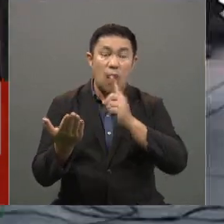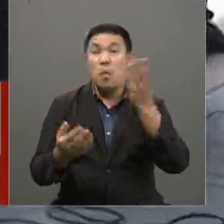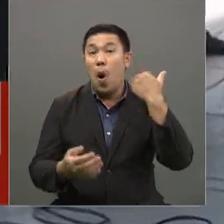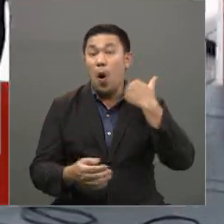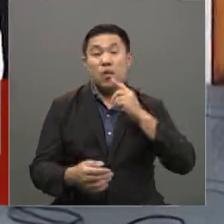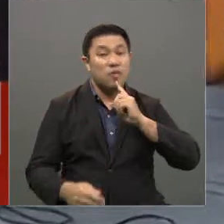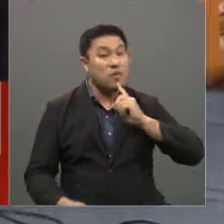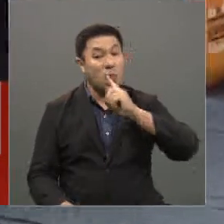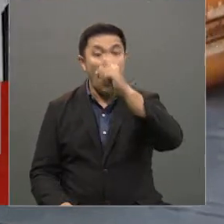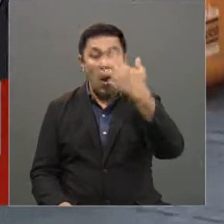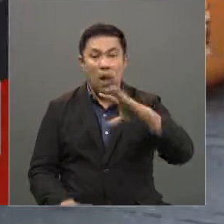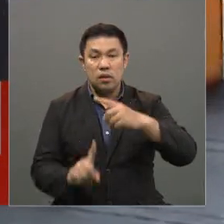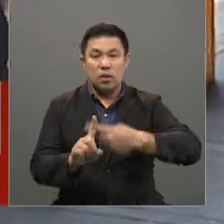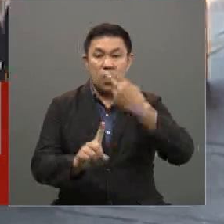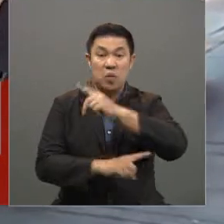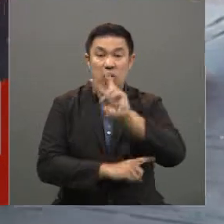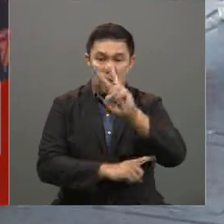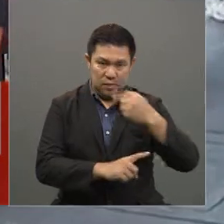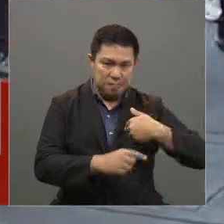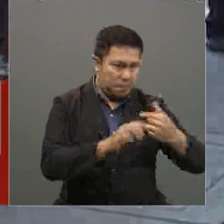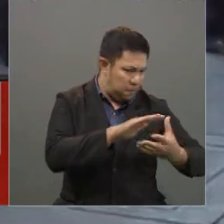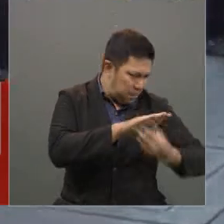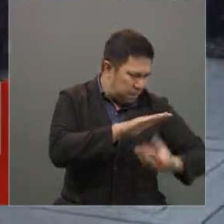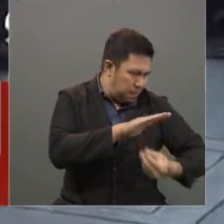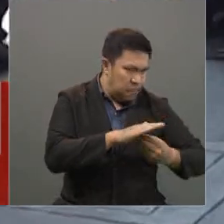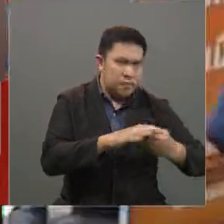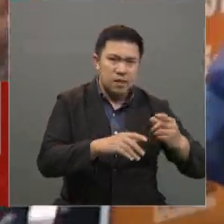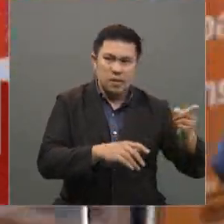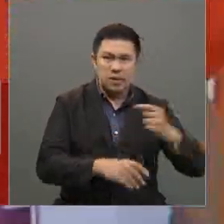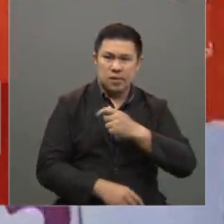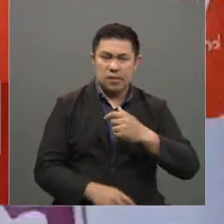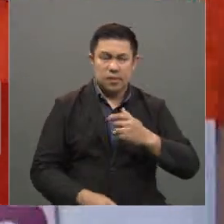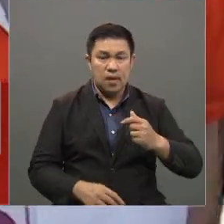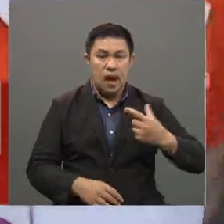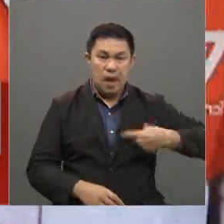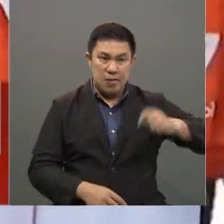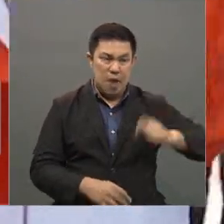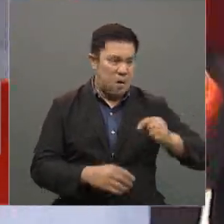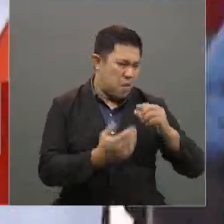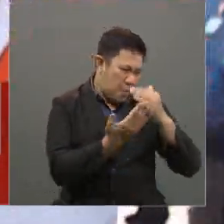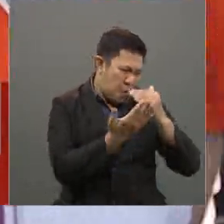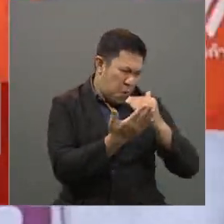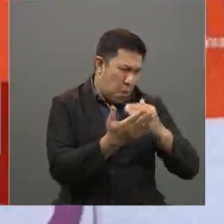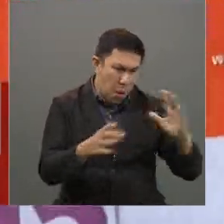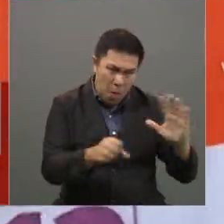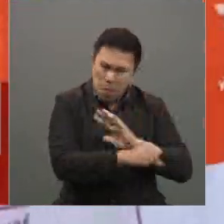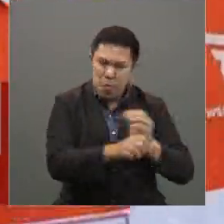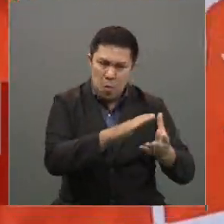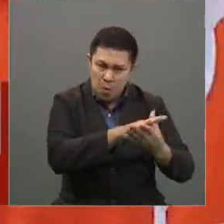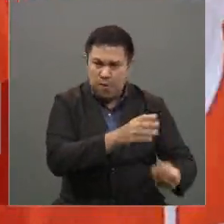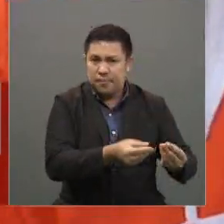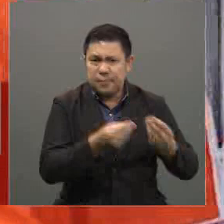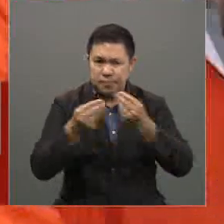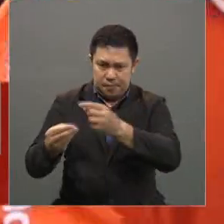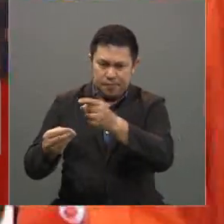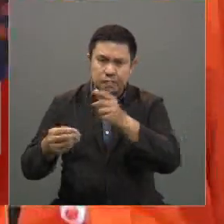ยื่นไปแล้วเมื่อวันที่2กุมภาพันธ์วันนี้ก็เลยเอาสำเนาคำวินิจฉัยฉบับเต็มเนี่ยมายื่นเพิ่มนะคะเพื่อขอให้ตรวจสอบแล้วก็เอาผิด